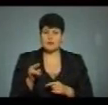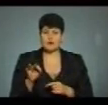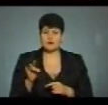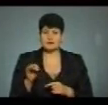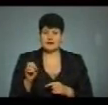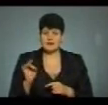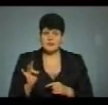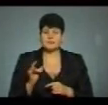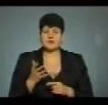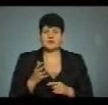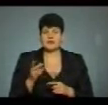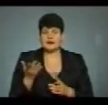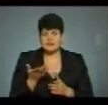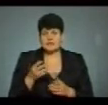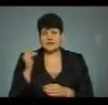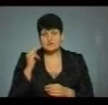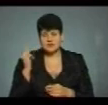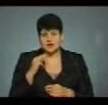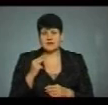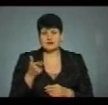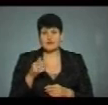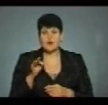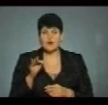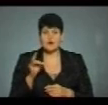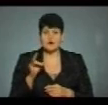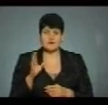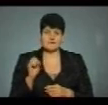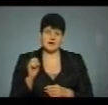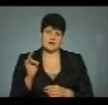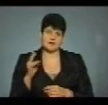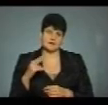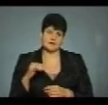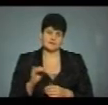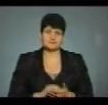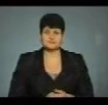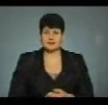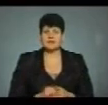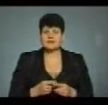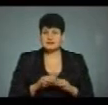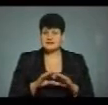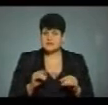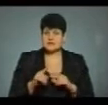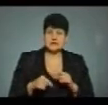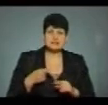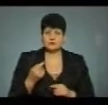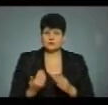Герміону Грейнджер і Рона Візлі, які навчаються у Гогвартській школі чарів і чаклунства. На цьому у мене все. Наступний